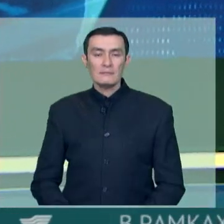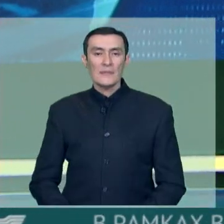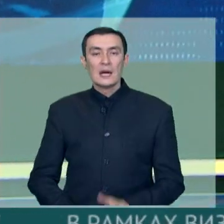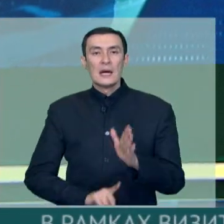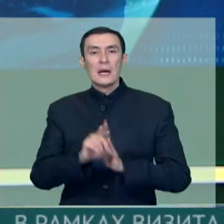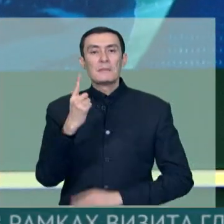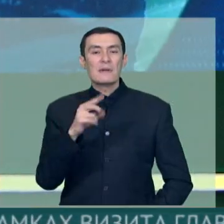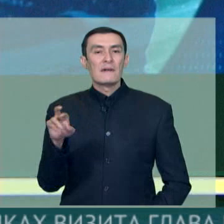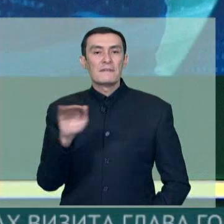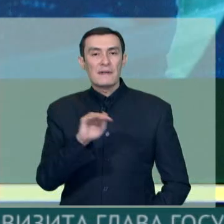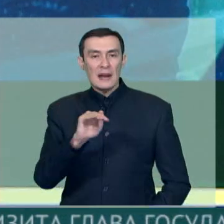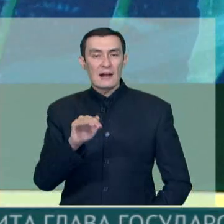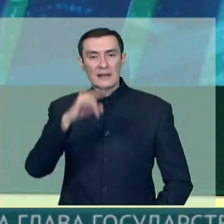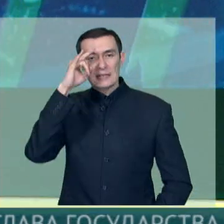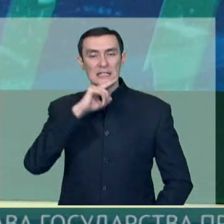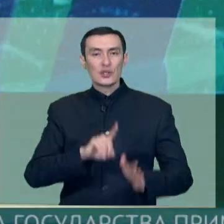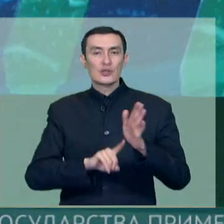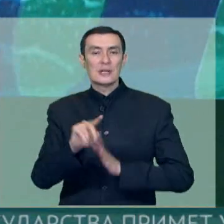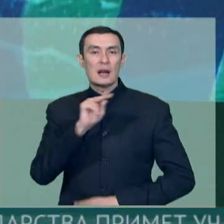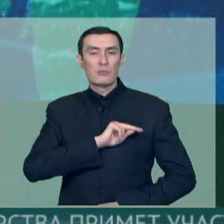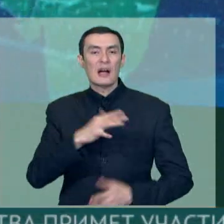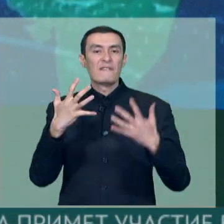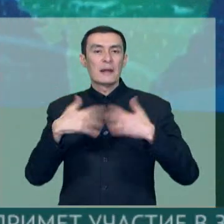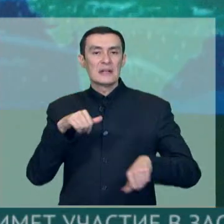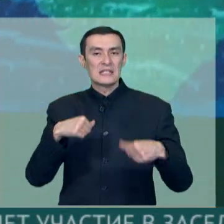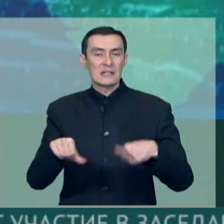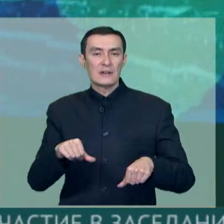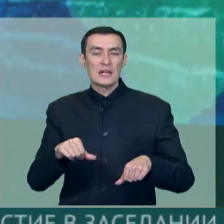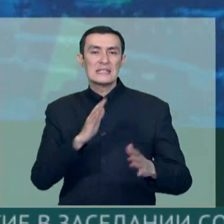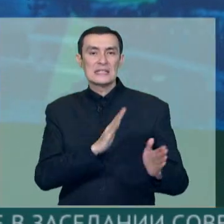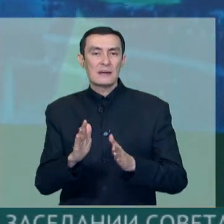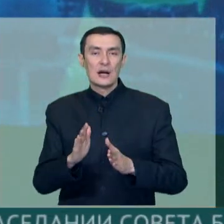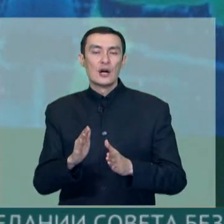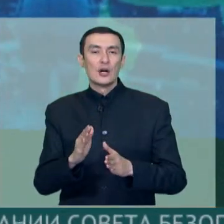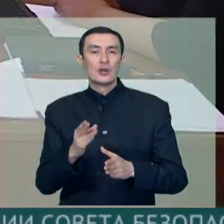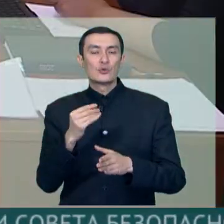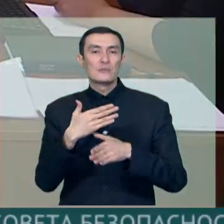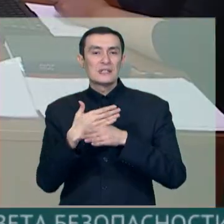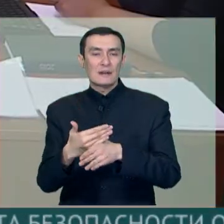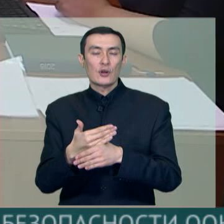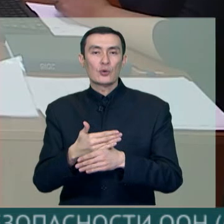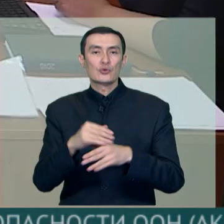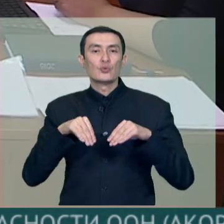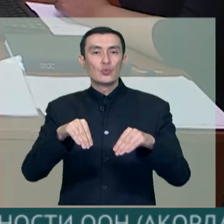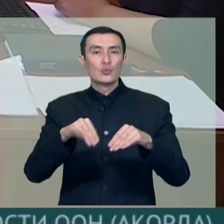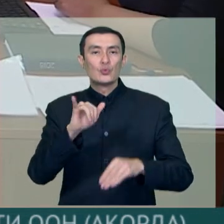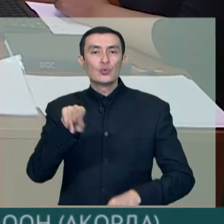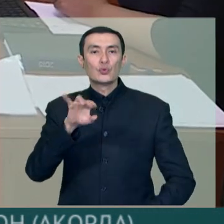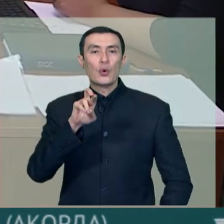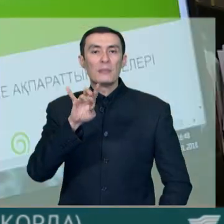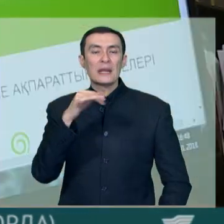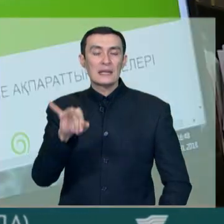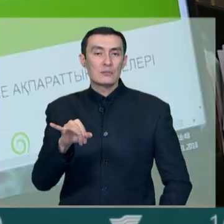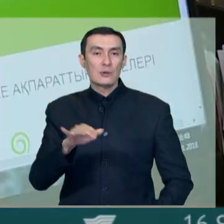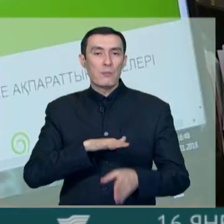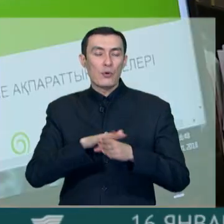1 февраля в Казахстане начнет работу автоматизированная система субсидирования удобрений. Разработчики надеются, что такой формат